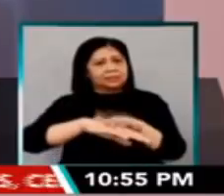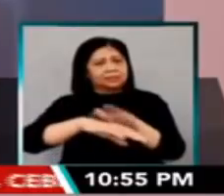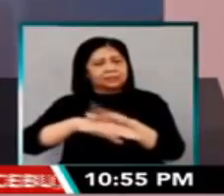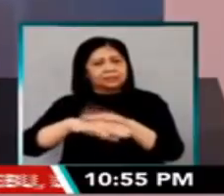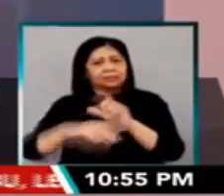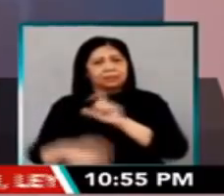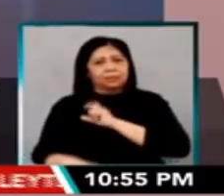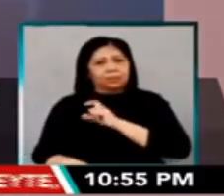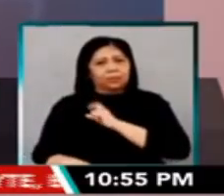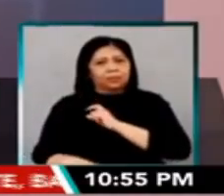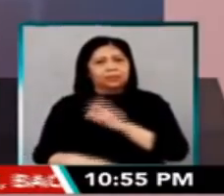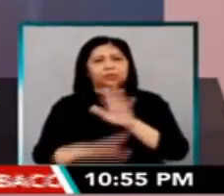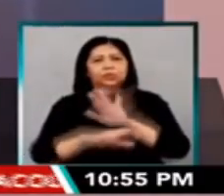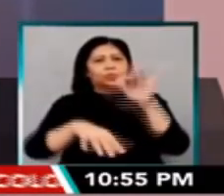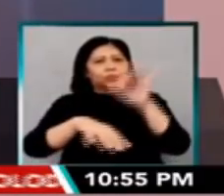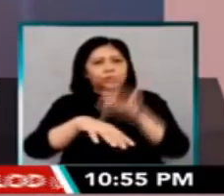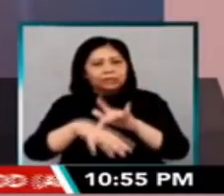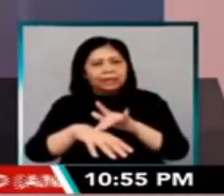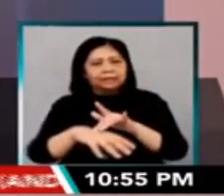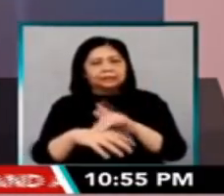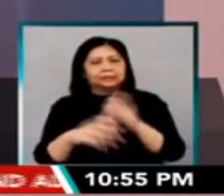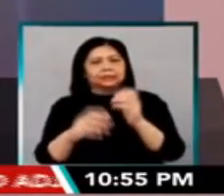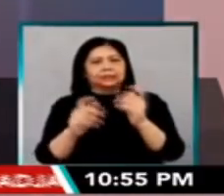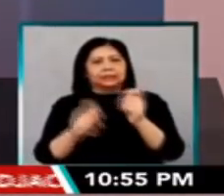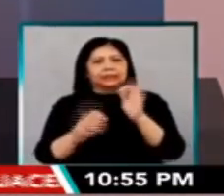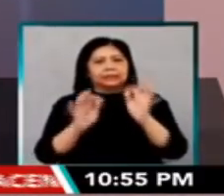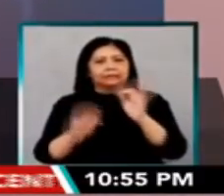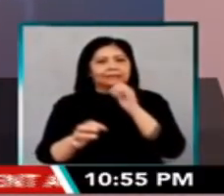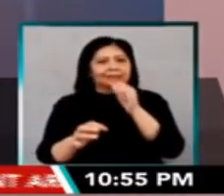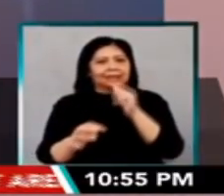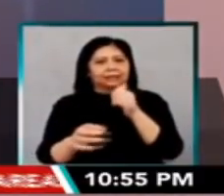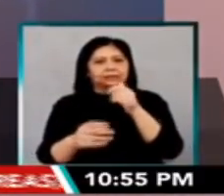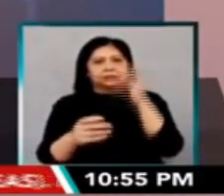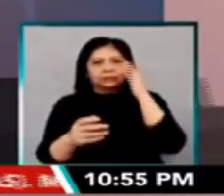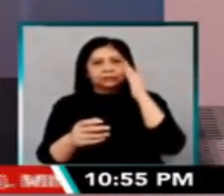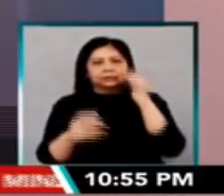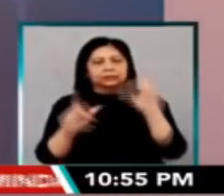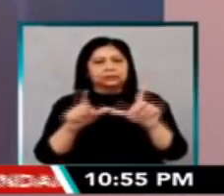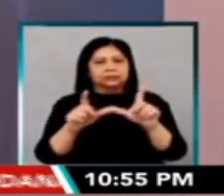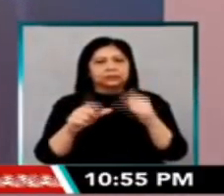huwag galawin ang sasakyan kung hindi naman otorisadong magmaneho.